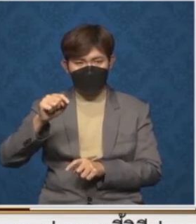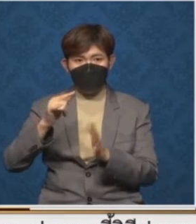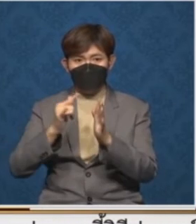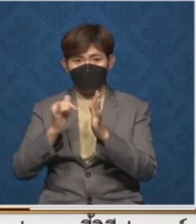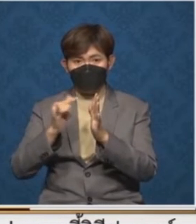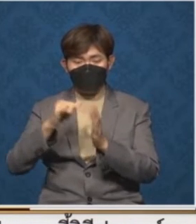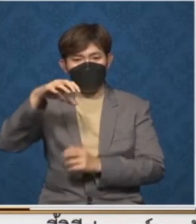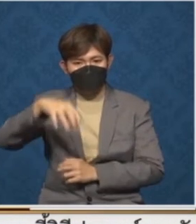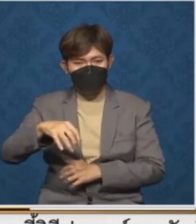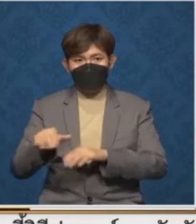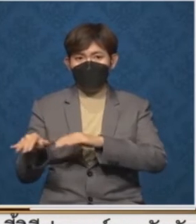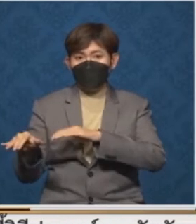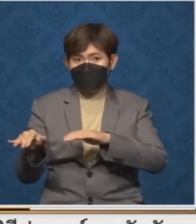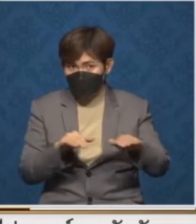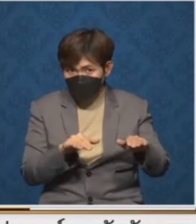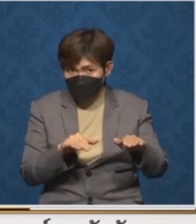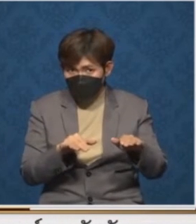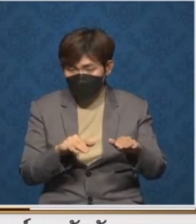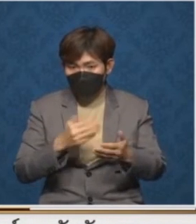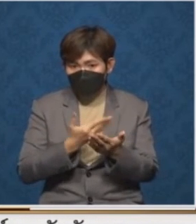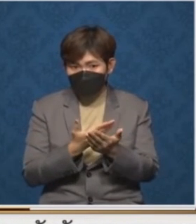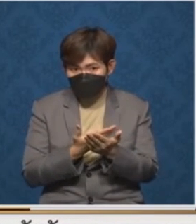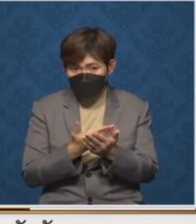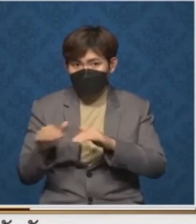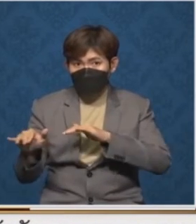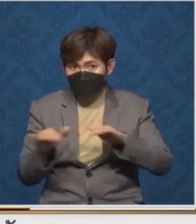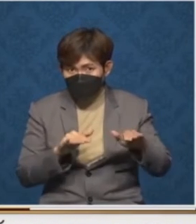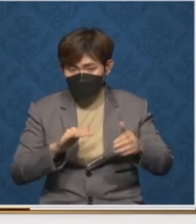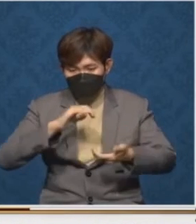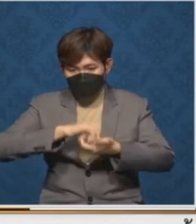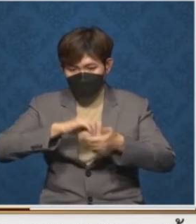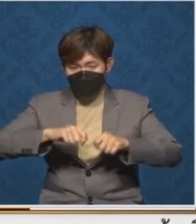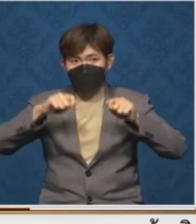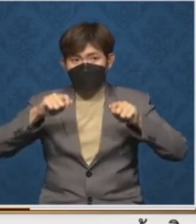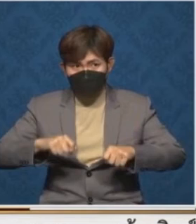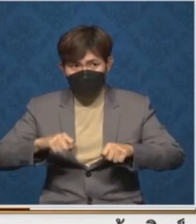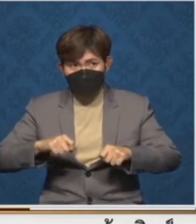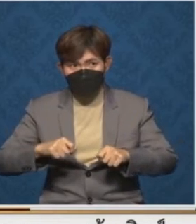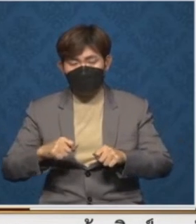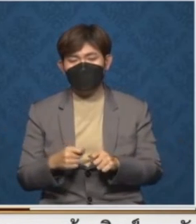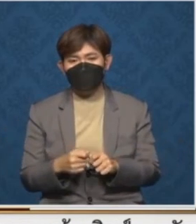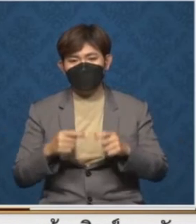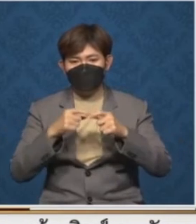ตกลงละครเรองนี้ หนังเรื่นี้จบลงยัไครับเอ็ๆ สนุกซือ